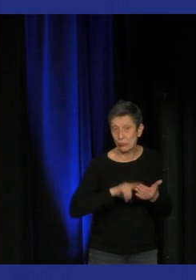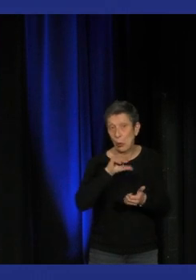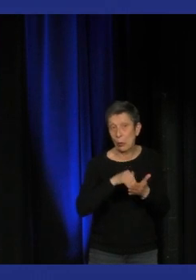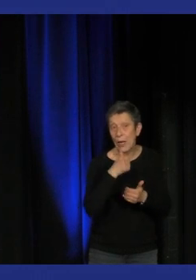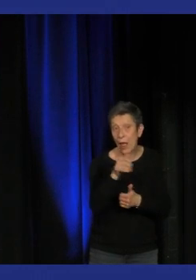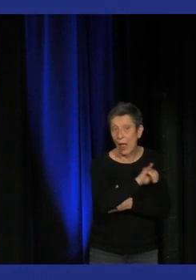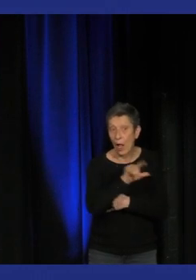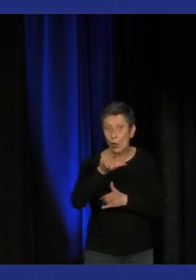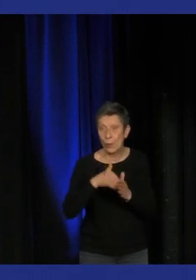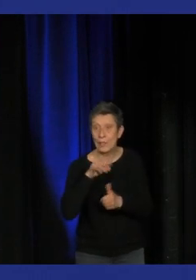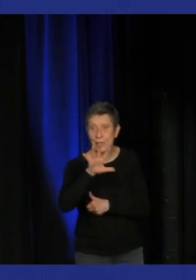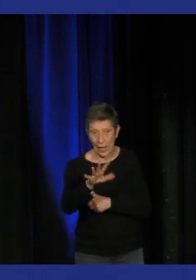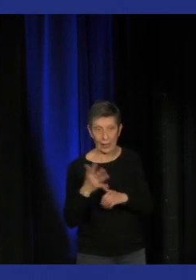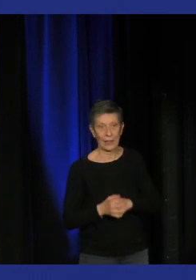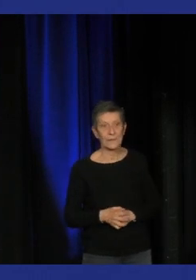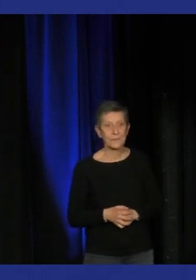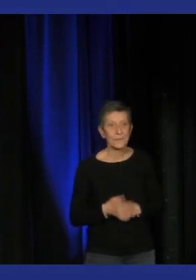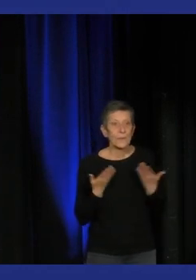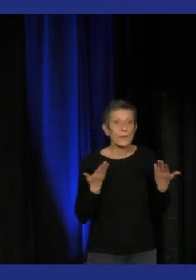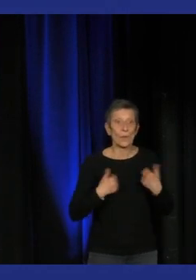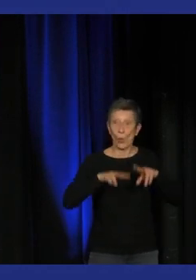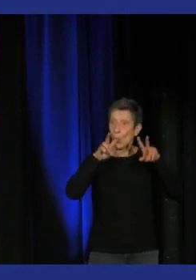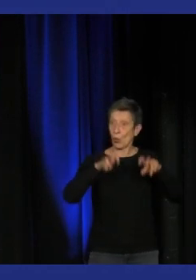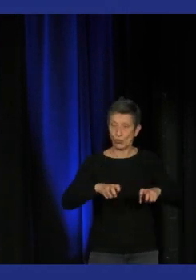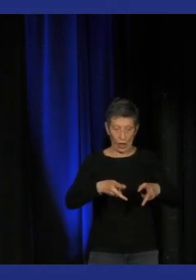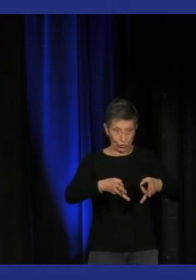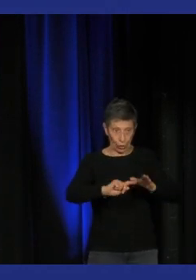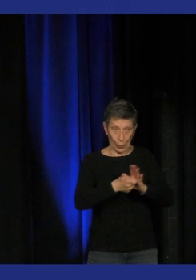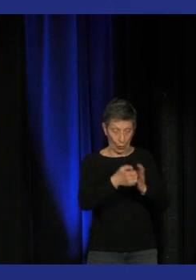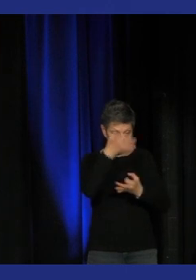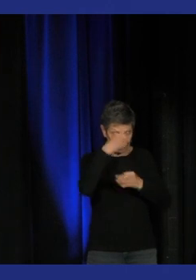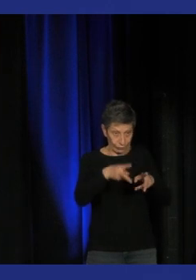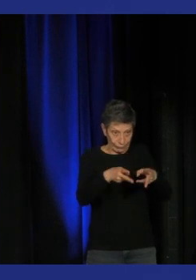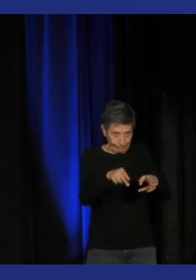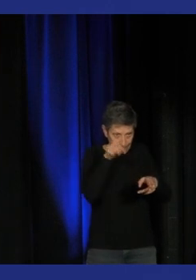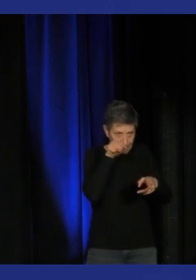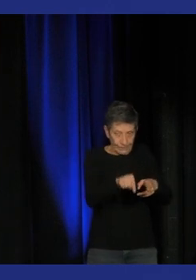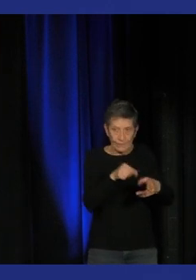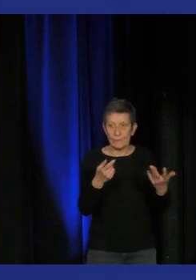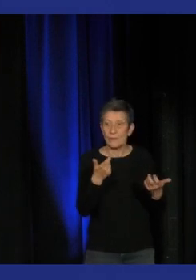2005. Donc, c'est une recherche à un instant T sur comment est-ce qu'on est passé